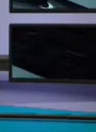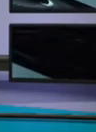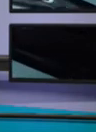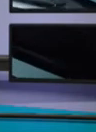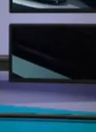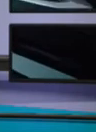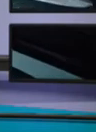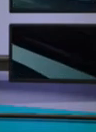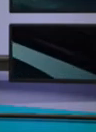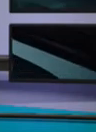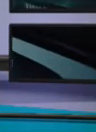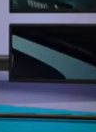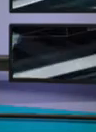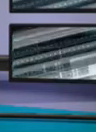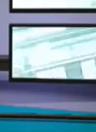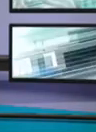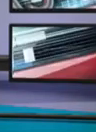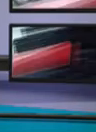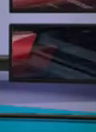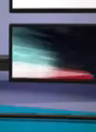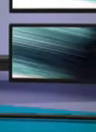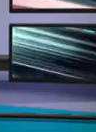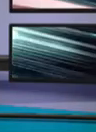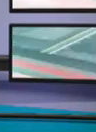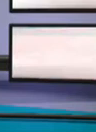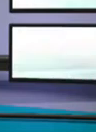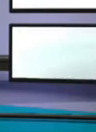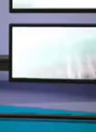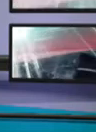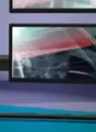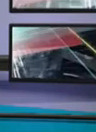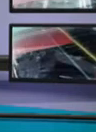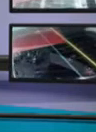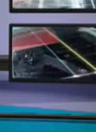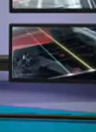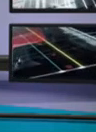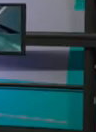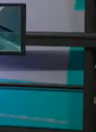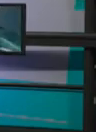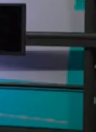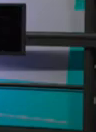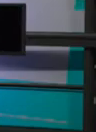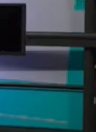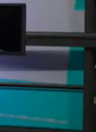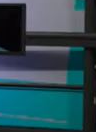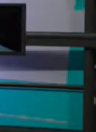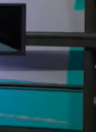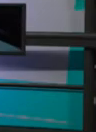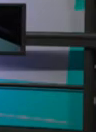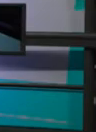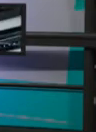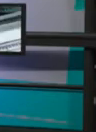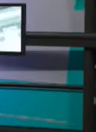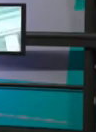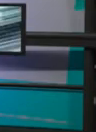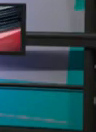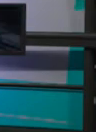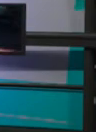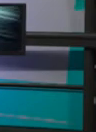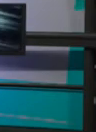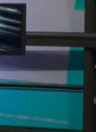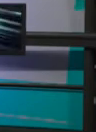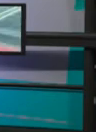тұрғындармен жүздесуде. Осылайша өңірдің әлеуметтік-экономикалық ахуалына өз бағаларын беруде. Бұдан басқа өткен аптада өңірімізде қандай